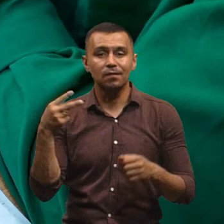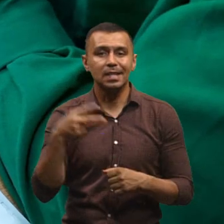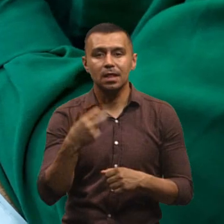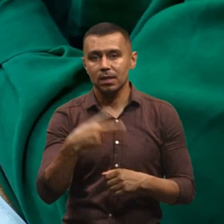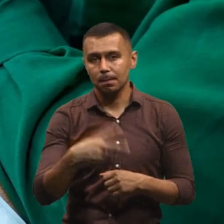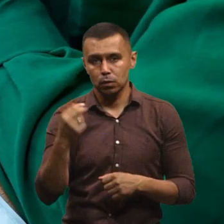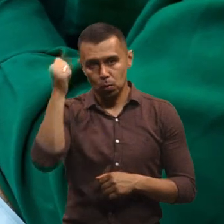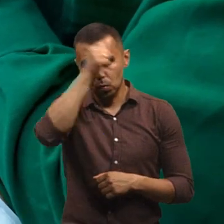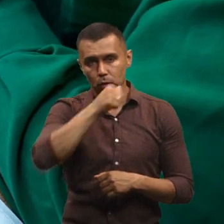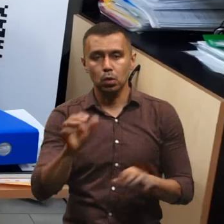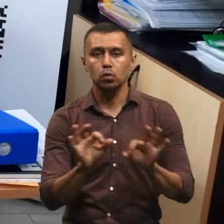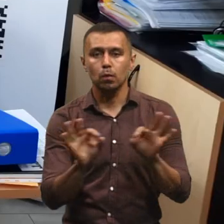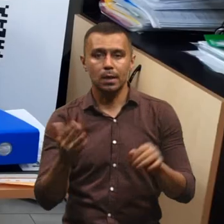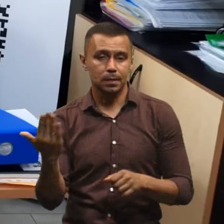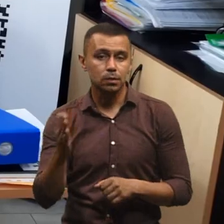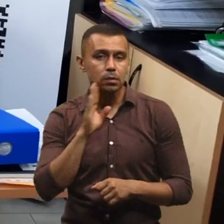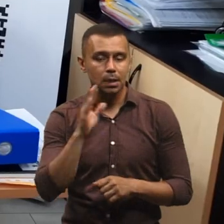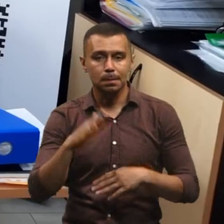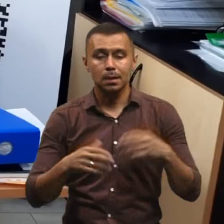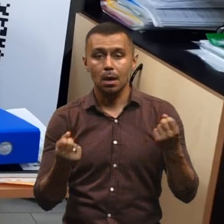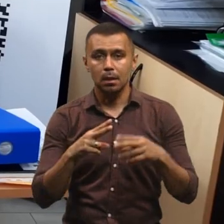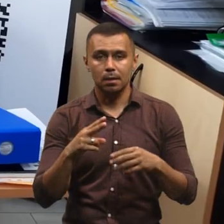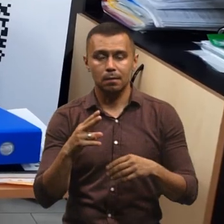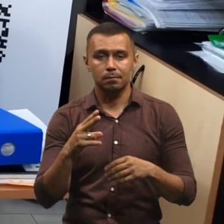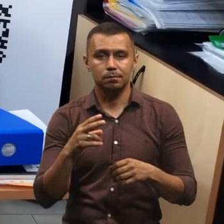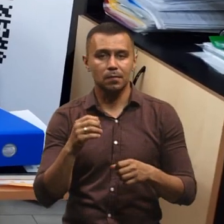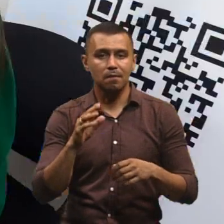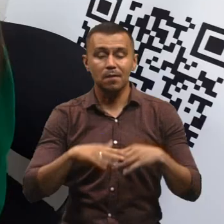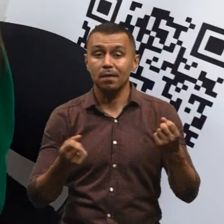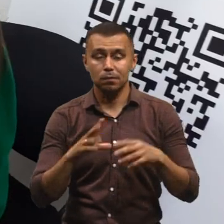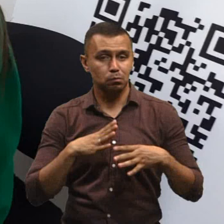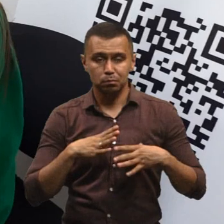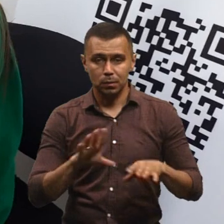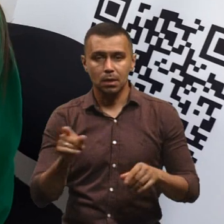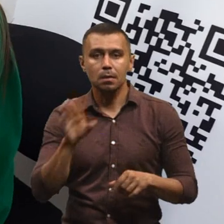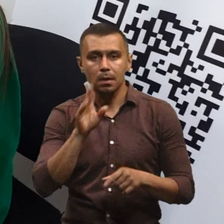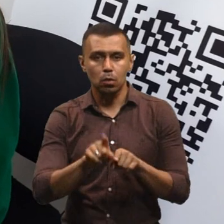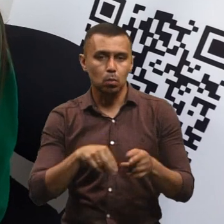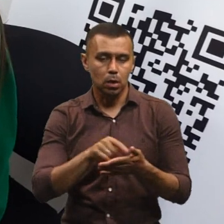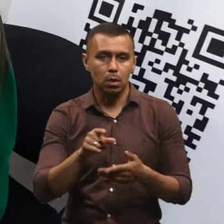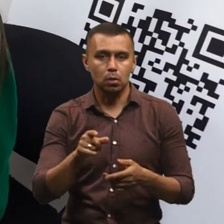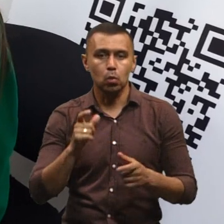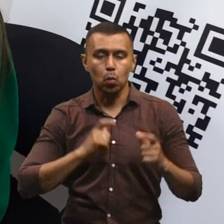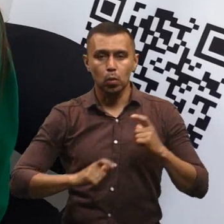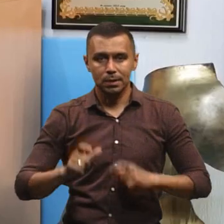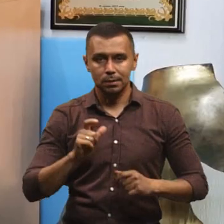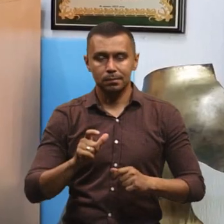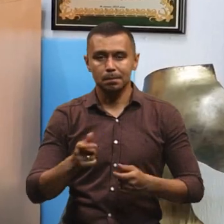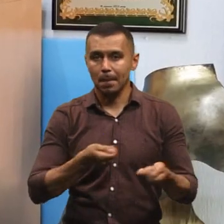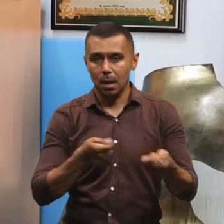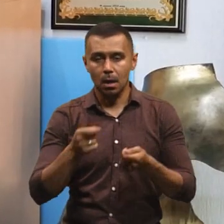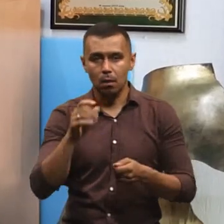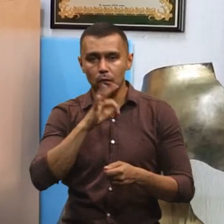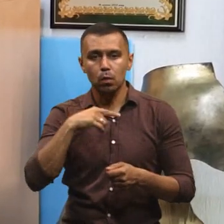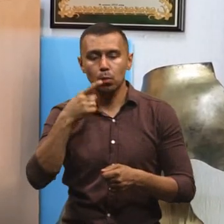2021 році розповідає жінка спеціальних фахівців в Україні не було Катерина також пройшла курси кейс-менеджера каже про